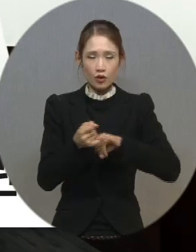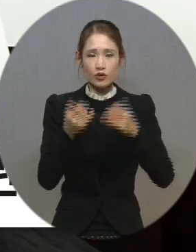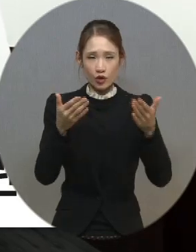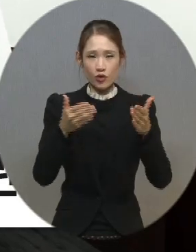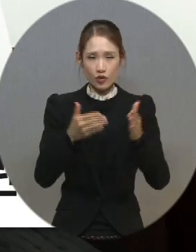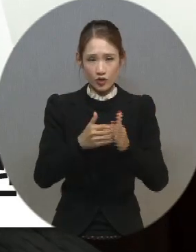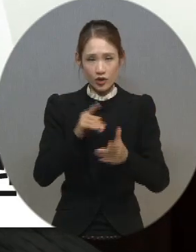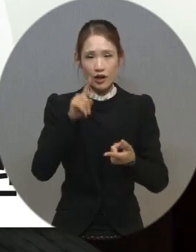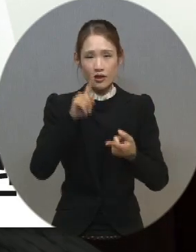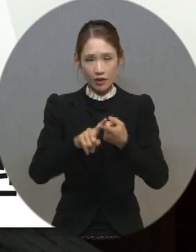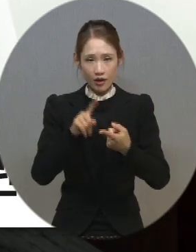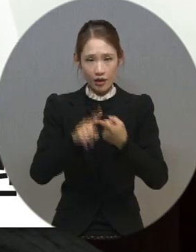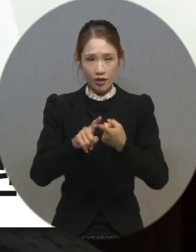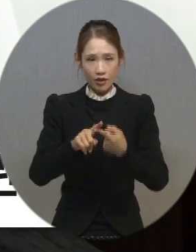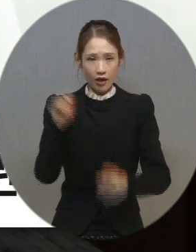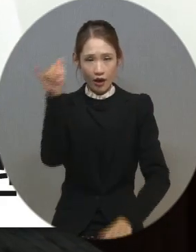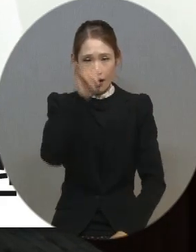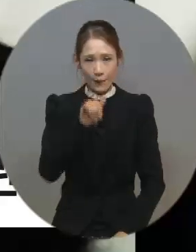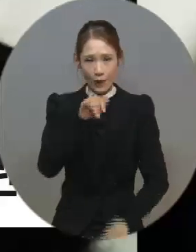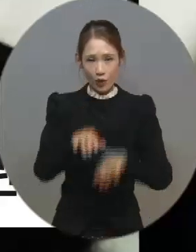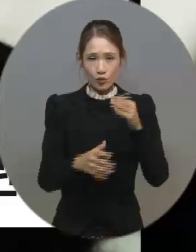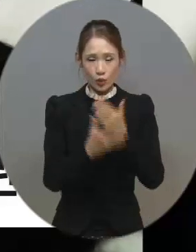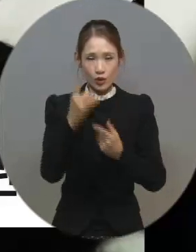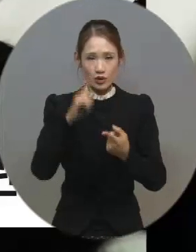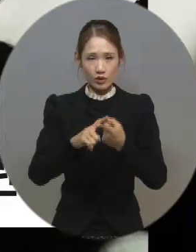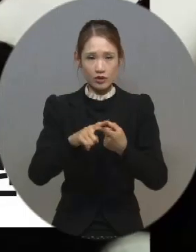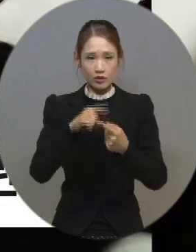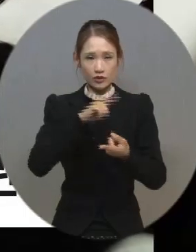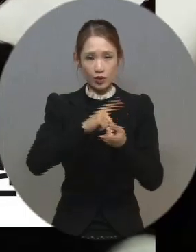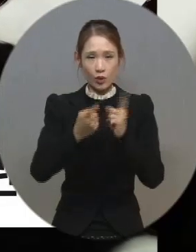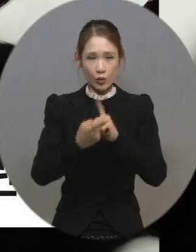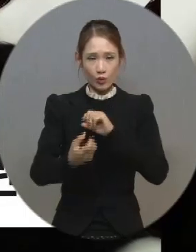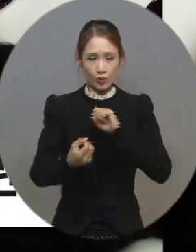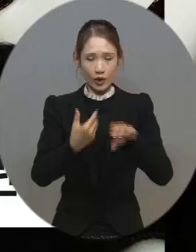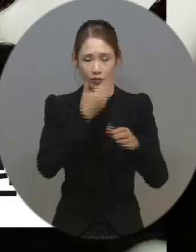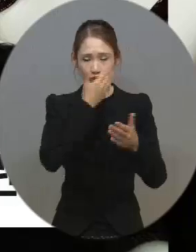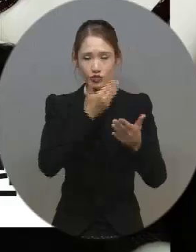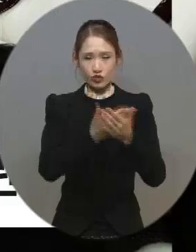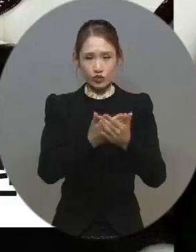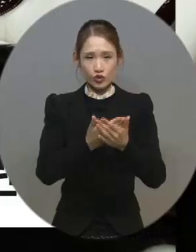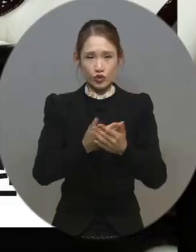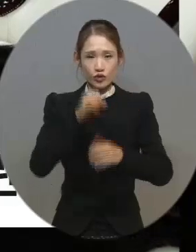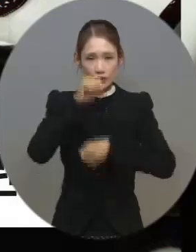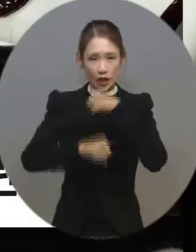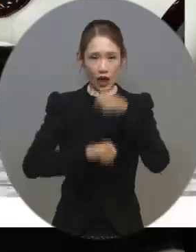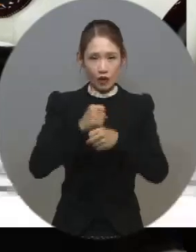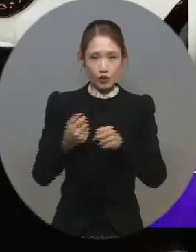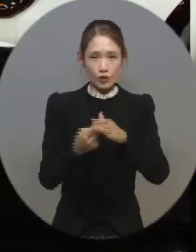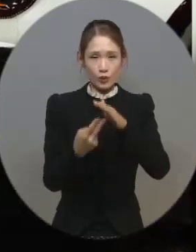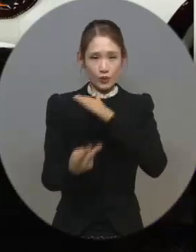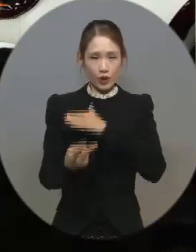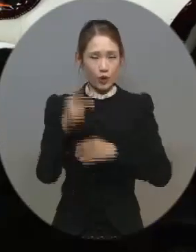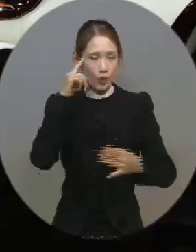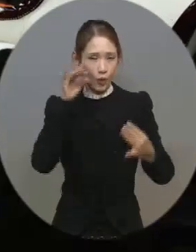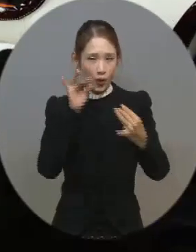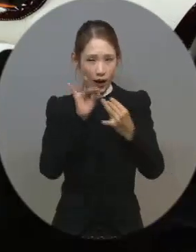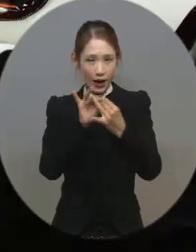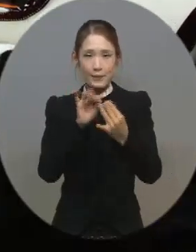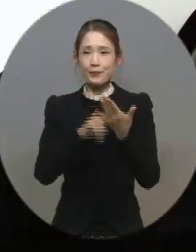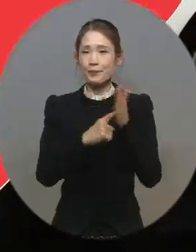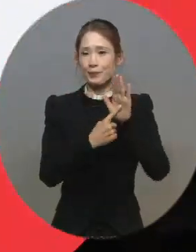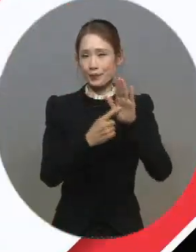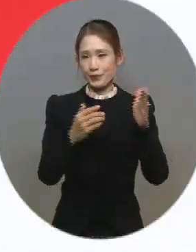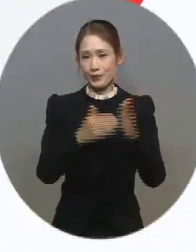차관은 한반도 통일에 대한 양국 간 연대의 중요성을 강조하며 우리의 자유통일 비전에 공감을 표했습니다.